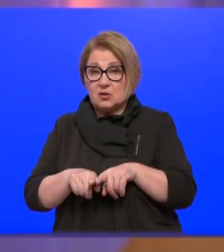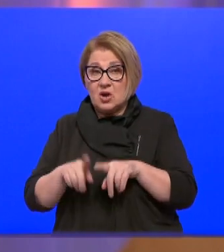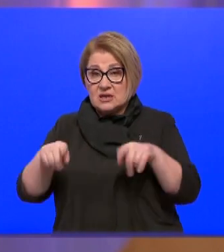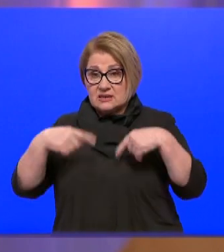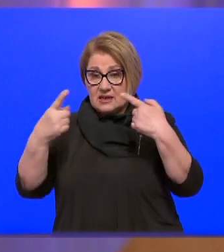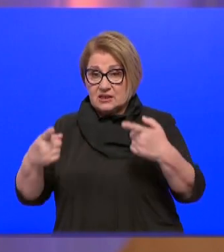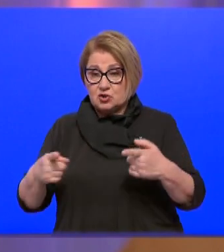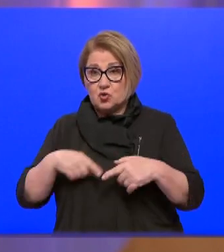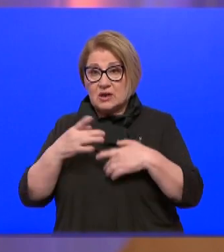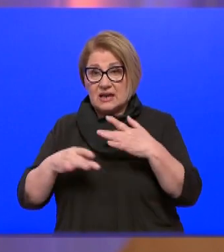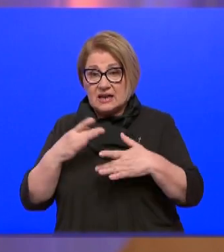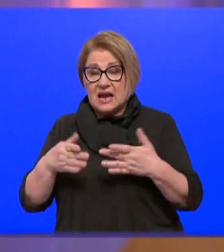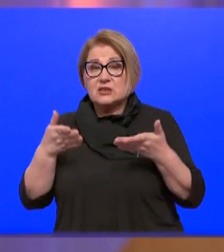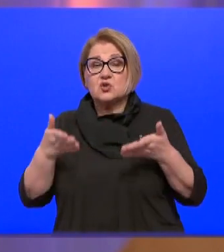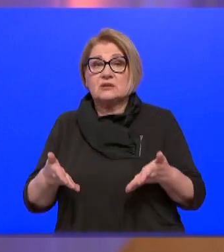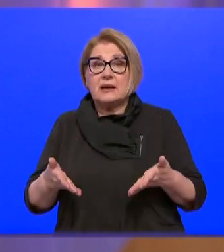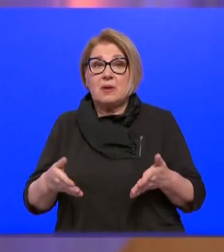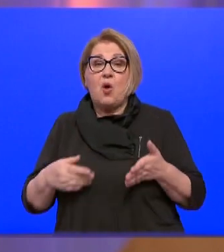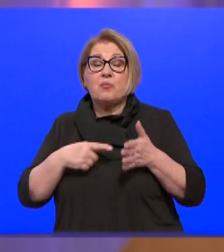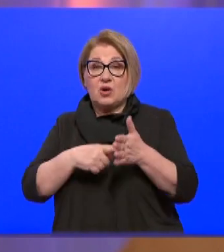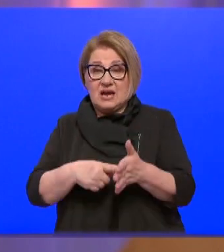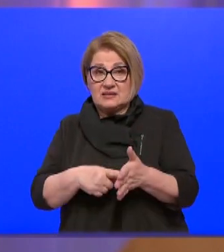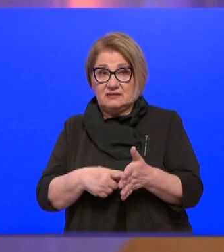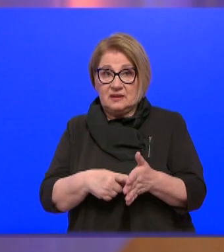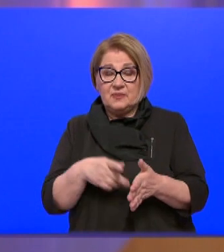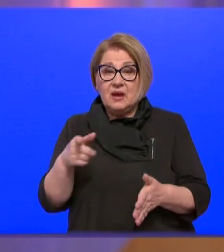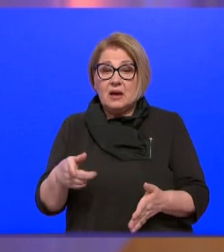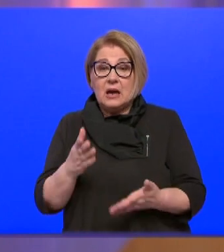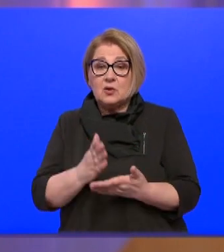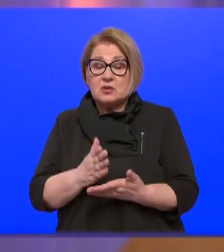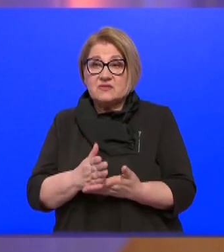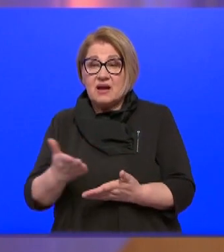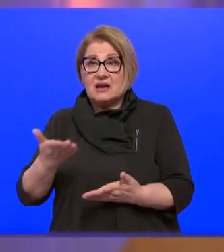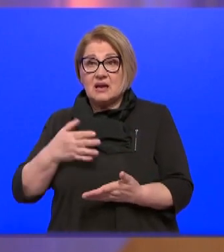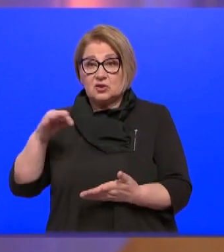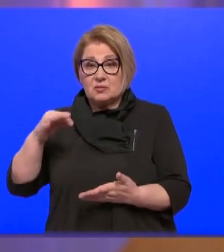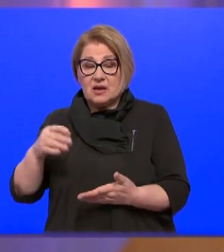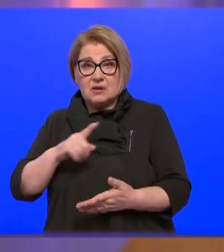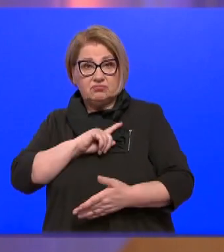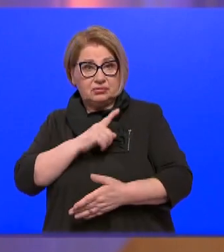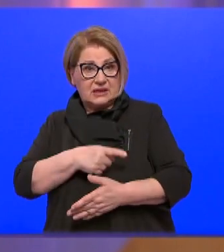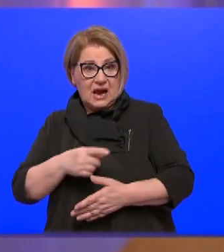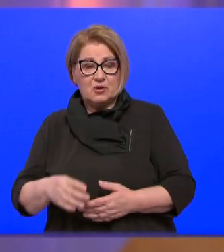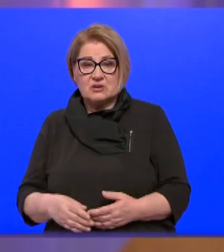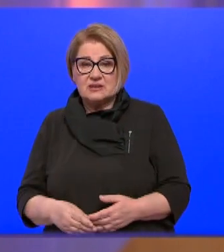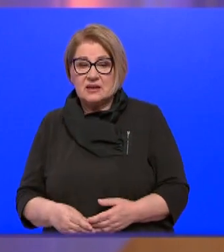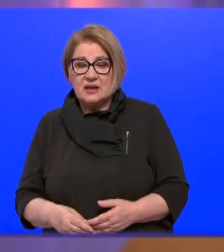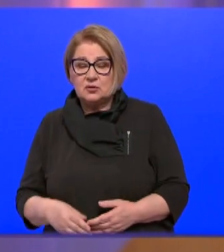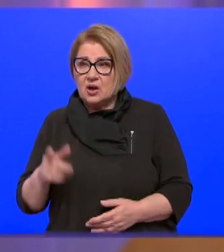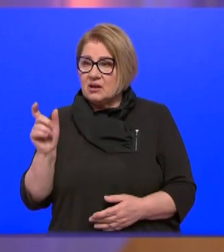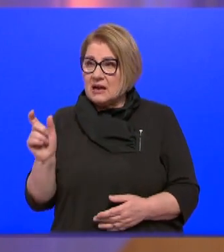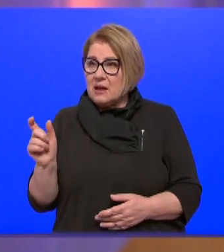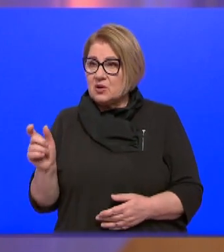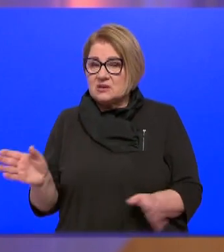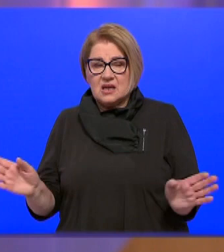sljedeću generaciju i tu smo za to. Ono što je prisutno u svakoj dobitnici je ta hrabrost. To je jedna riječ,